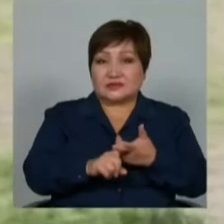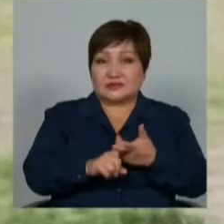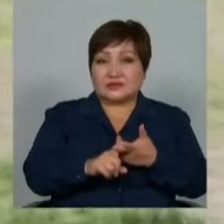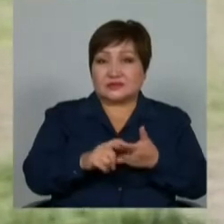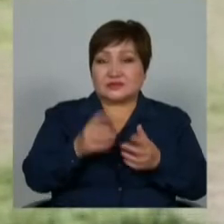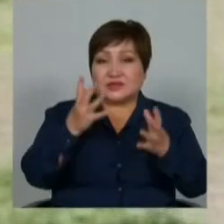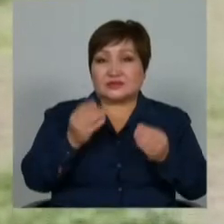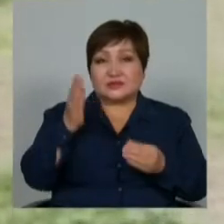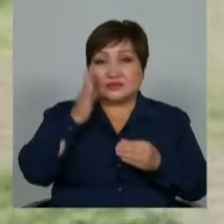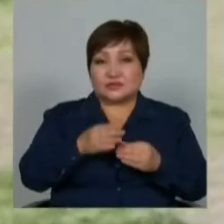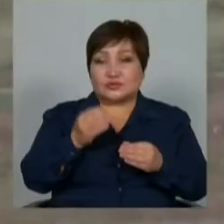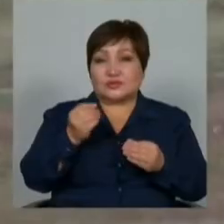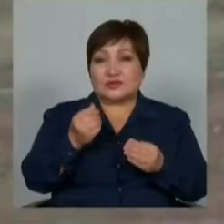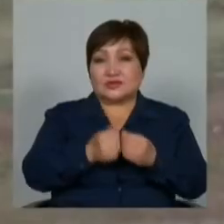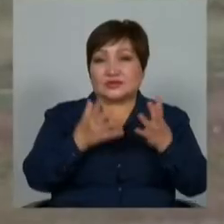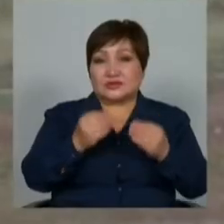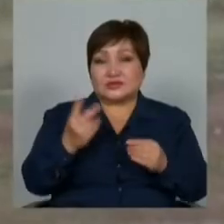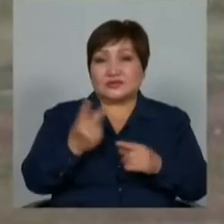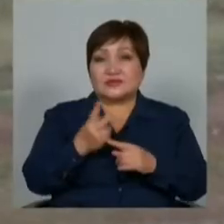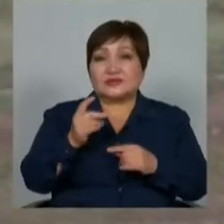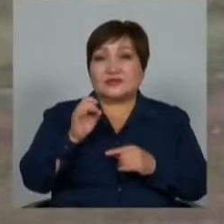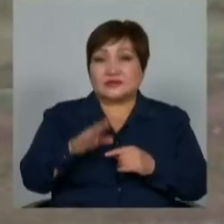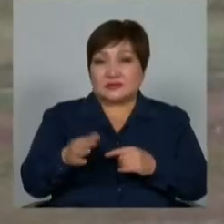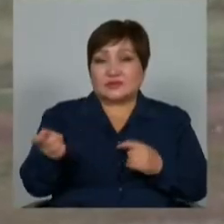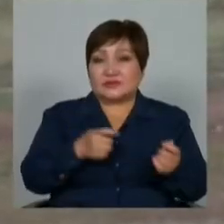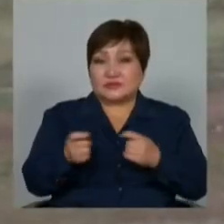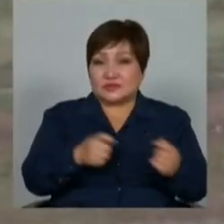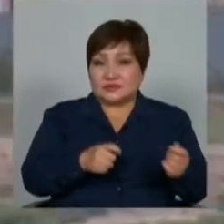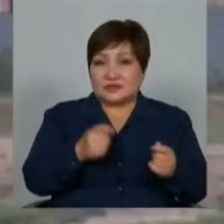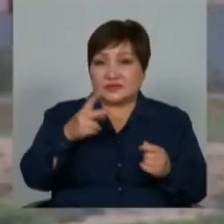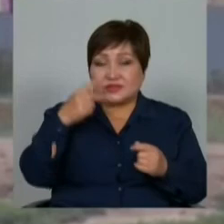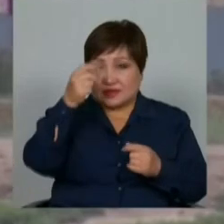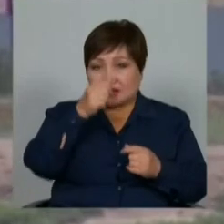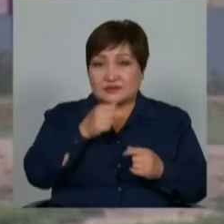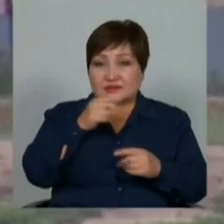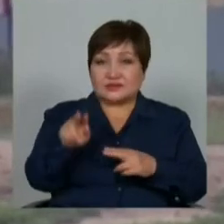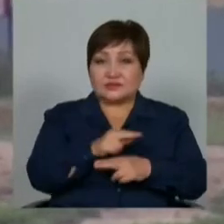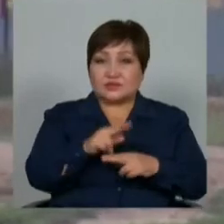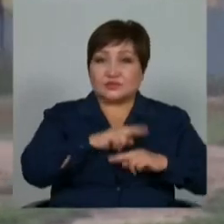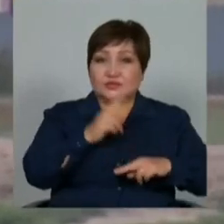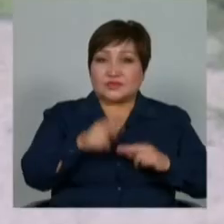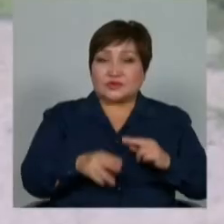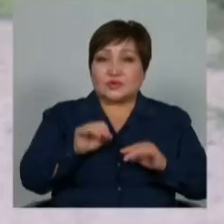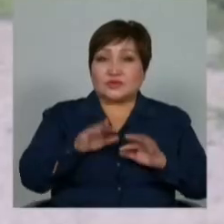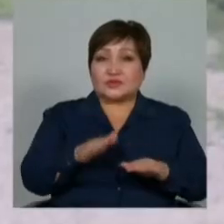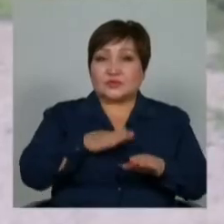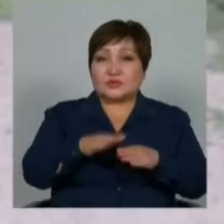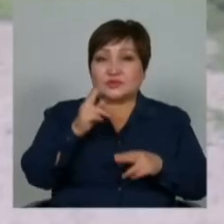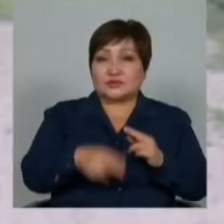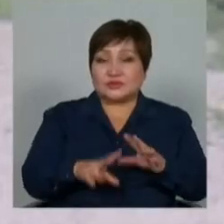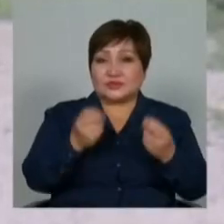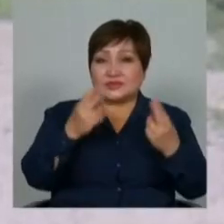екі мезгіл халыққа берілуде. Екі айға жуық созылған жөндеу жұмыстары аяқталды, дегенмен іс толық бітпеген. Мамандардың